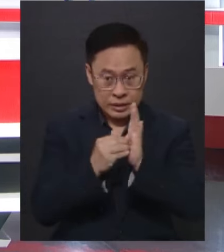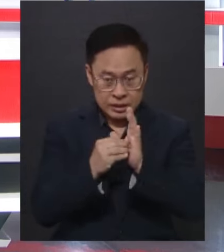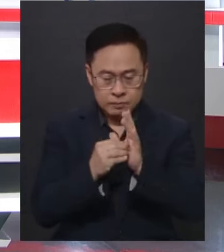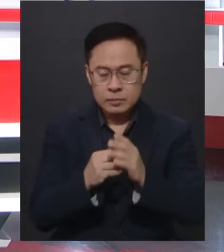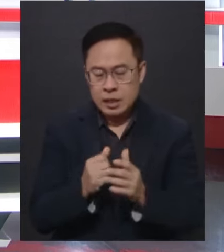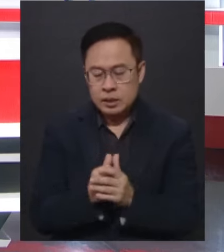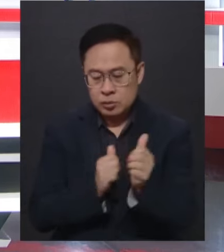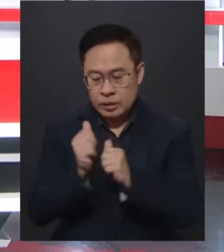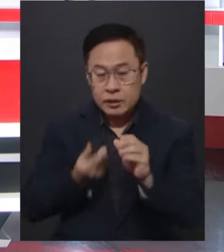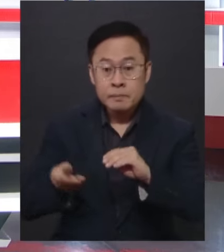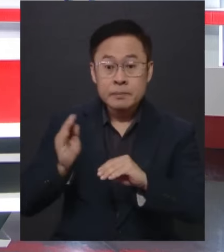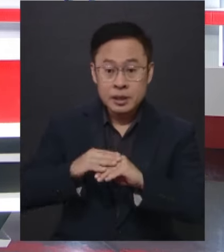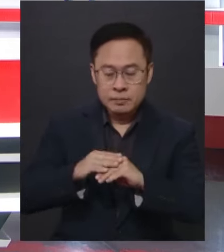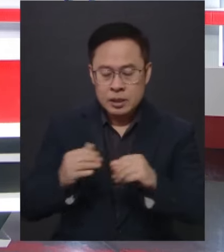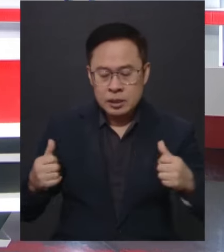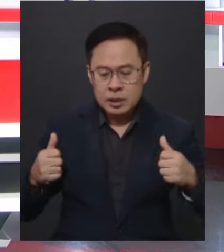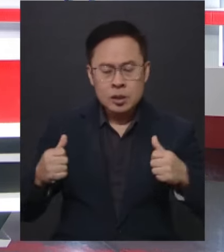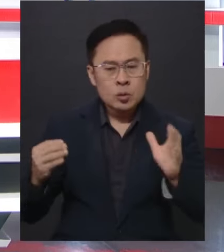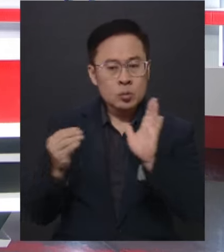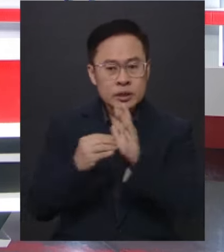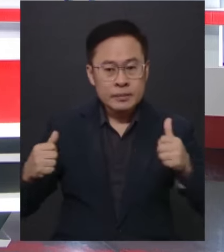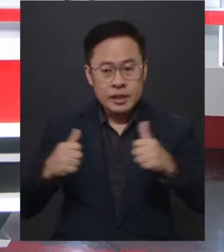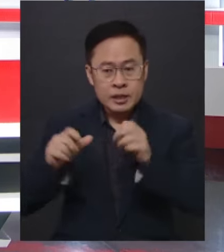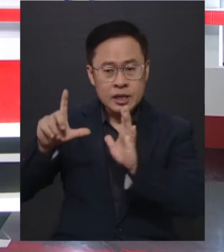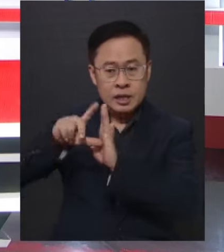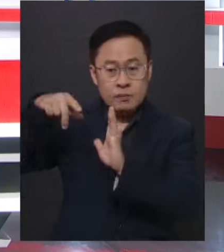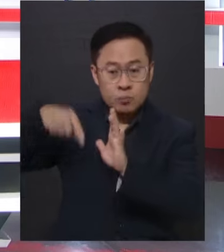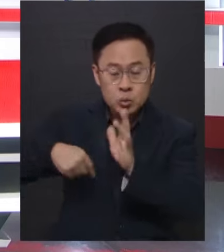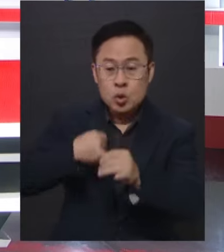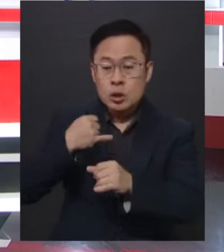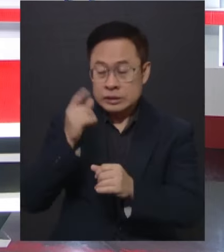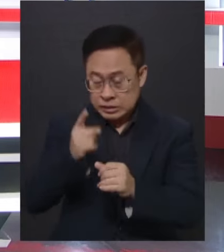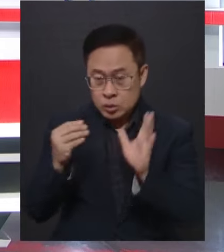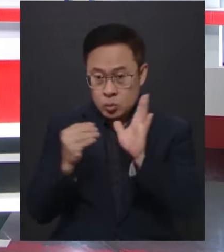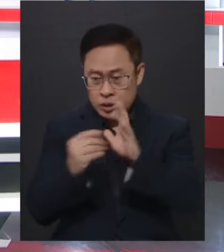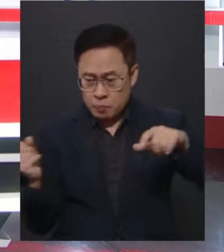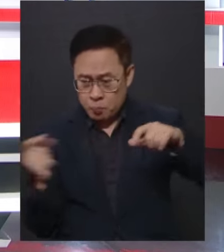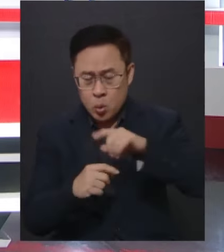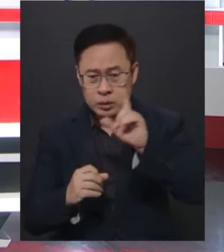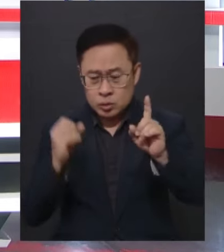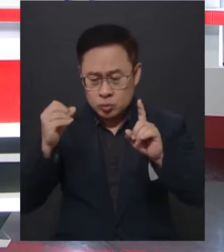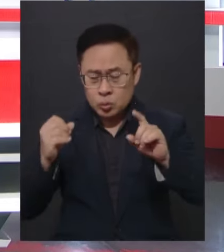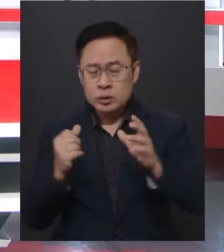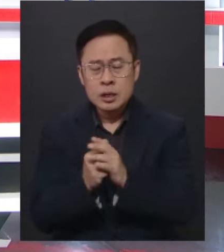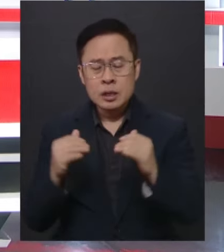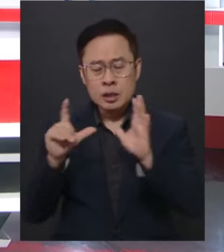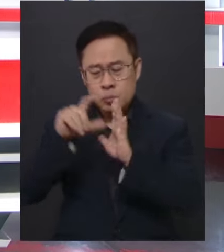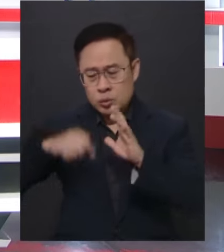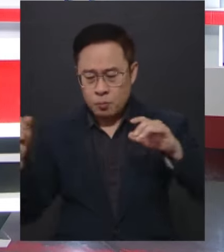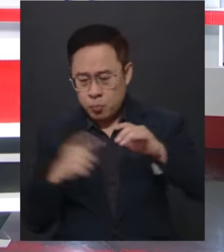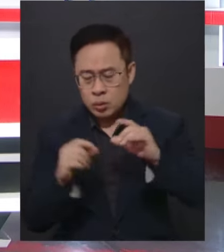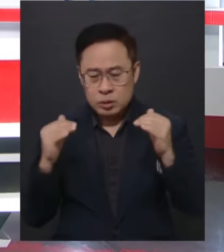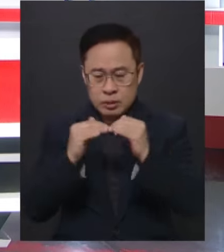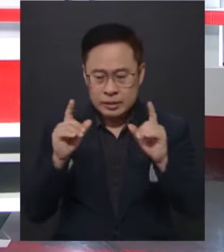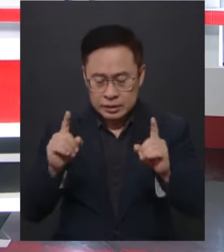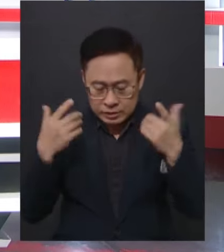แต้มไล่จี้บุรีรัมย์ครับปรากฏว่าเมื่อคืนที่ผ่านมาแบงคอกนำลำพูนรอร์ 2ครั้ง 2คราแต่ว่าปิดเกมไม่ได้นะครับจบ